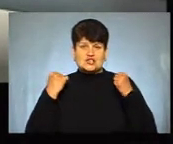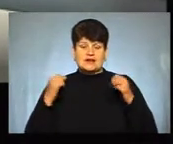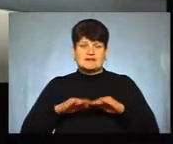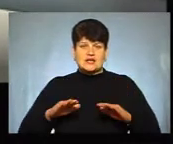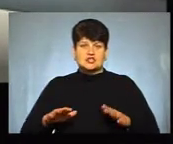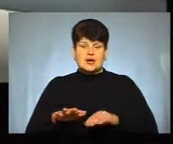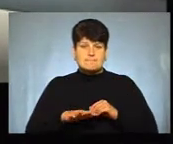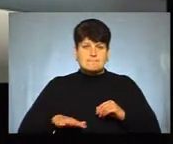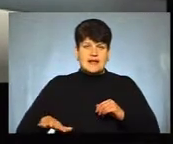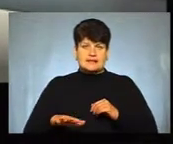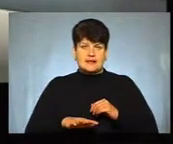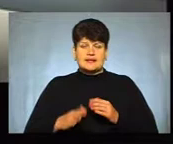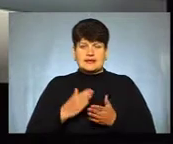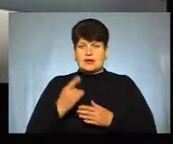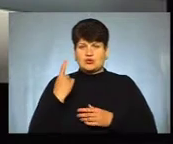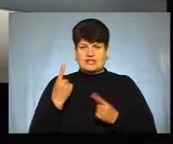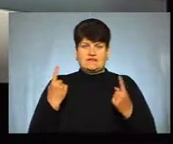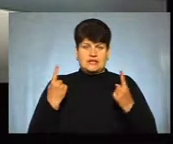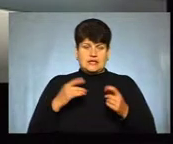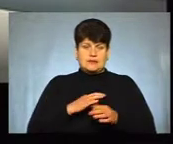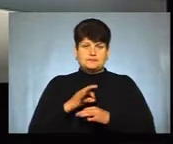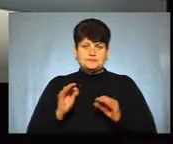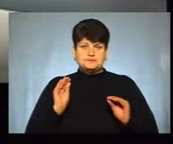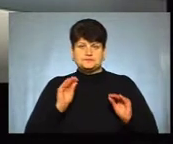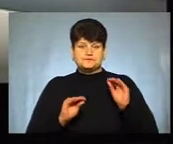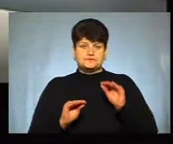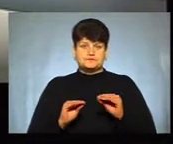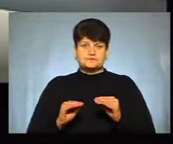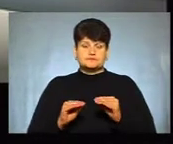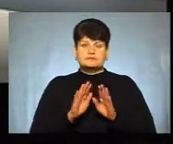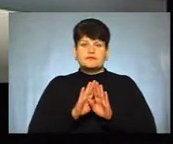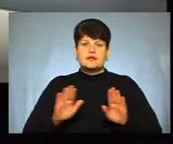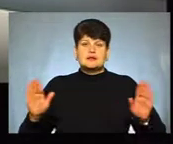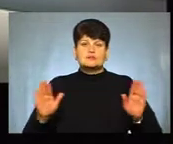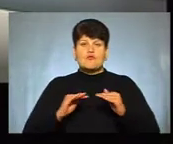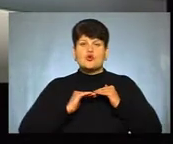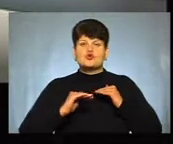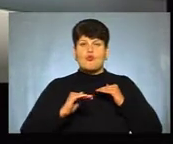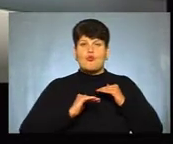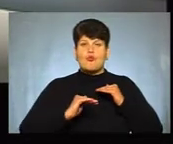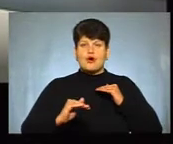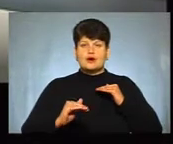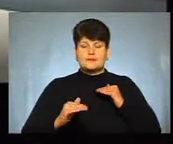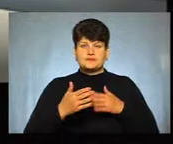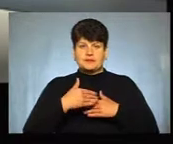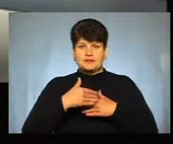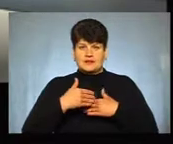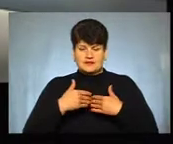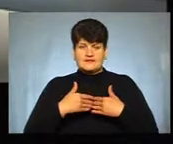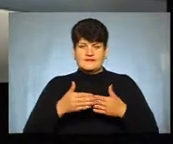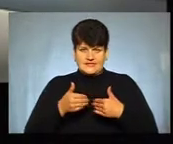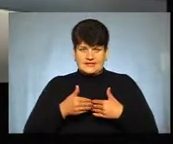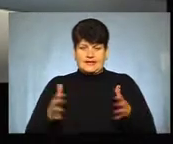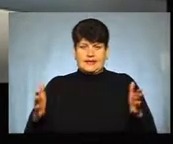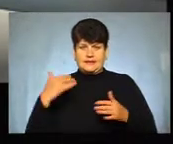майданчиків, а також є один великий проект для облаштування співочого поля під відкритим небом. Тобто вони хочуть такий подіум встановити